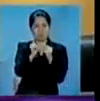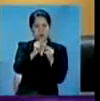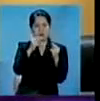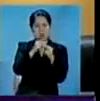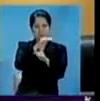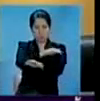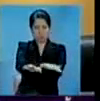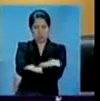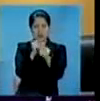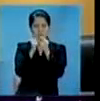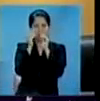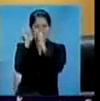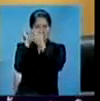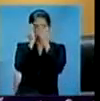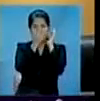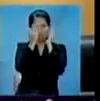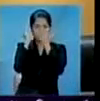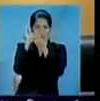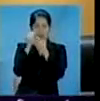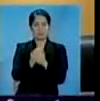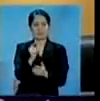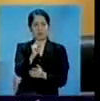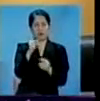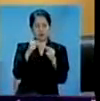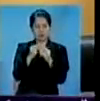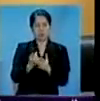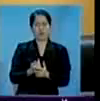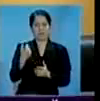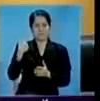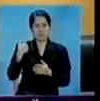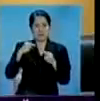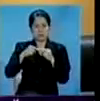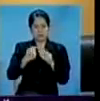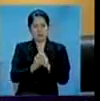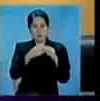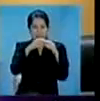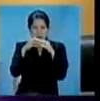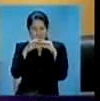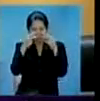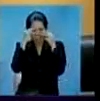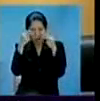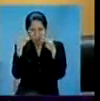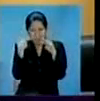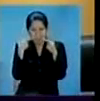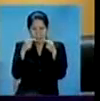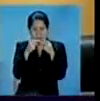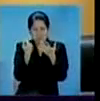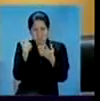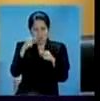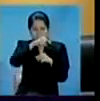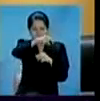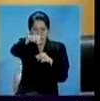สี่แยกราชประสงค์ยังอยู่ภายใต้การควบคุมของกลุ่มผู้ก่อการร้ายซึ่งแฝงตัวอยู่